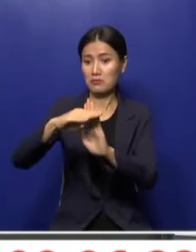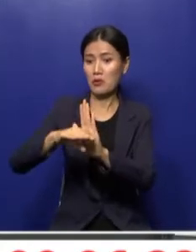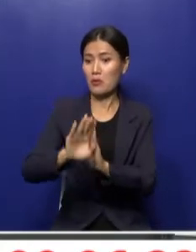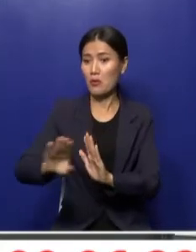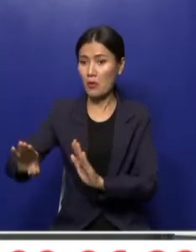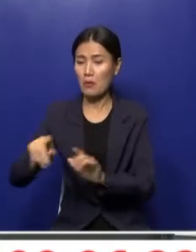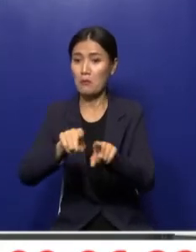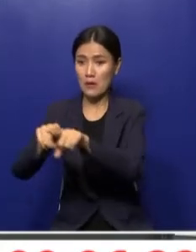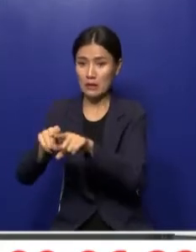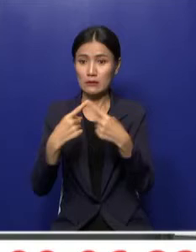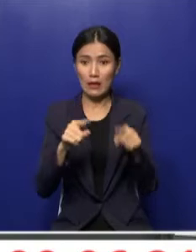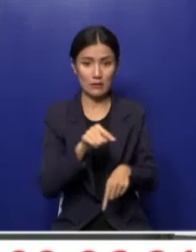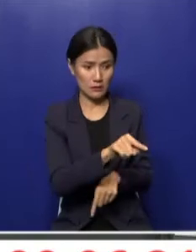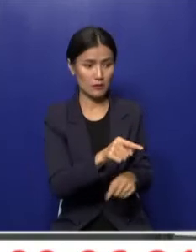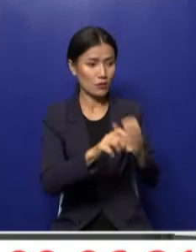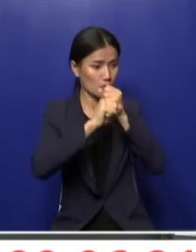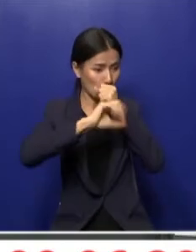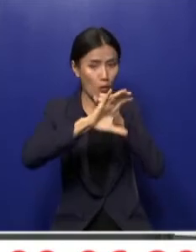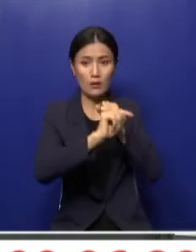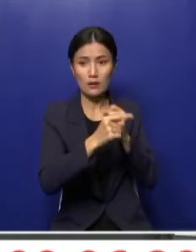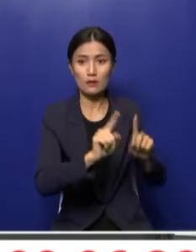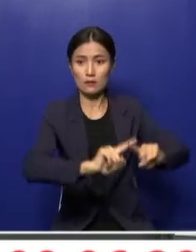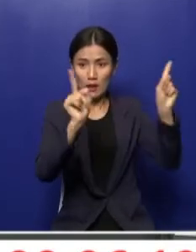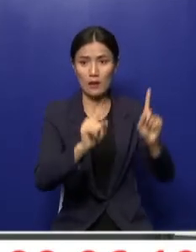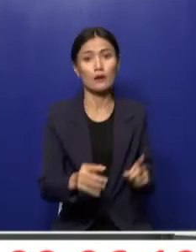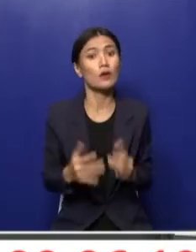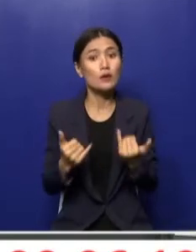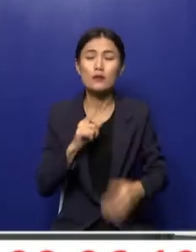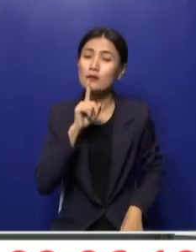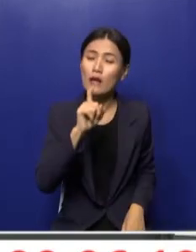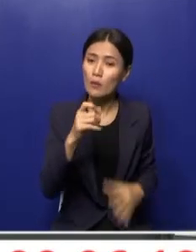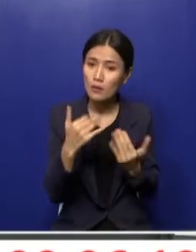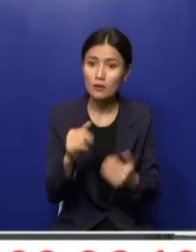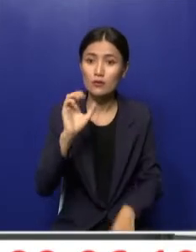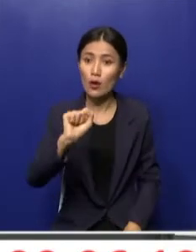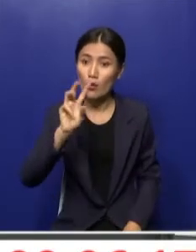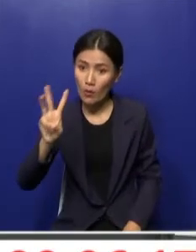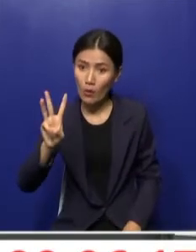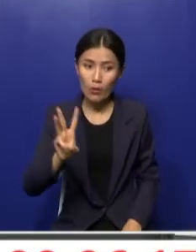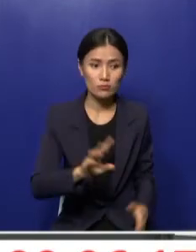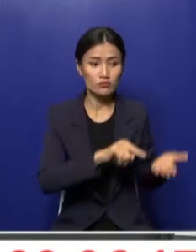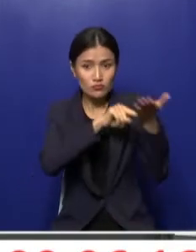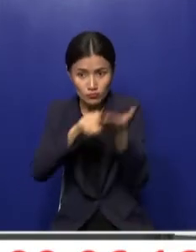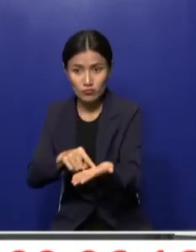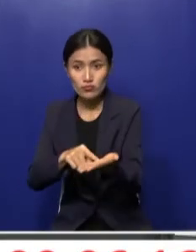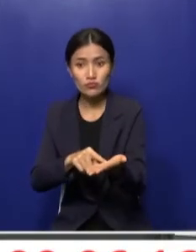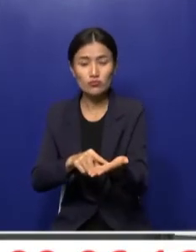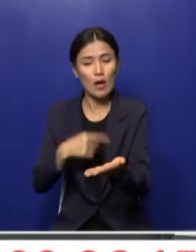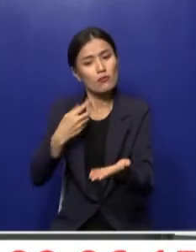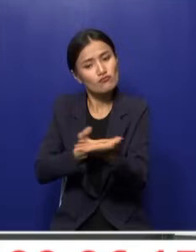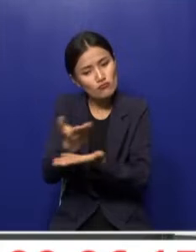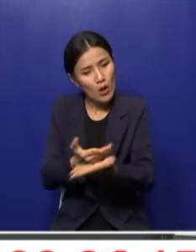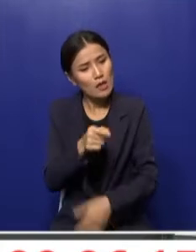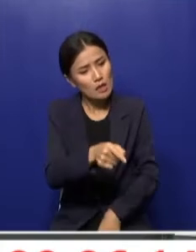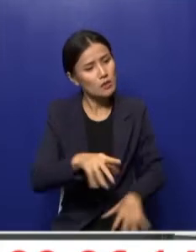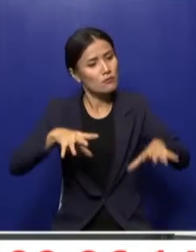สมาชิกสภานั้นกระทำเพียงการเห็นชอบหรือไม่เห็นชอบผู้ดำรงตำแหน่งที่ผ่าน